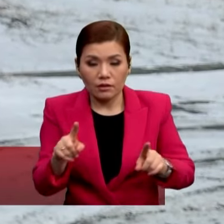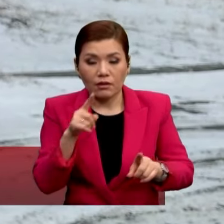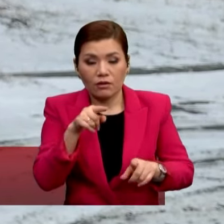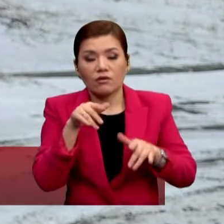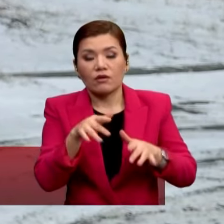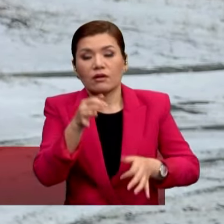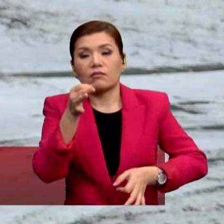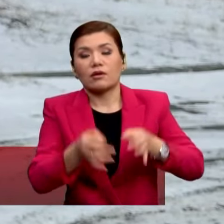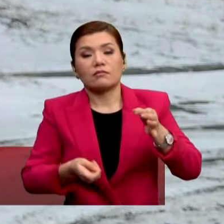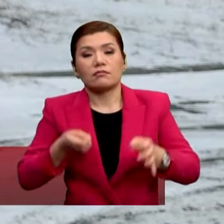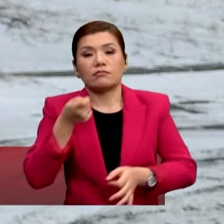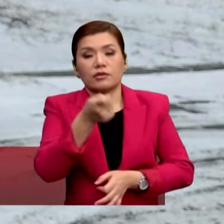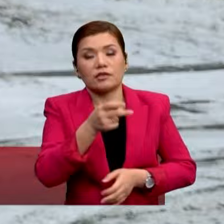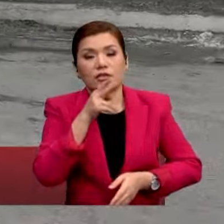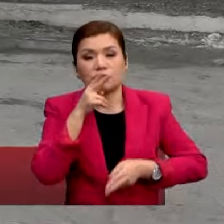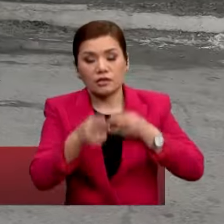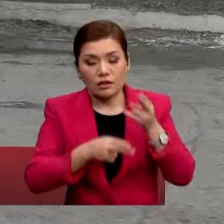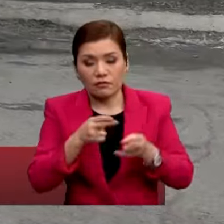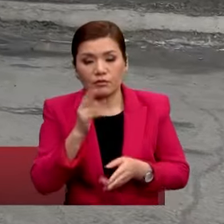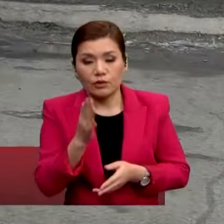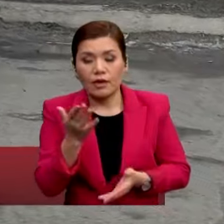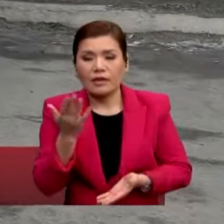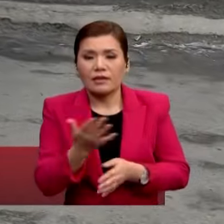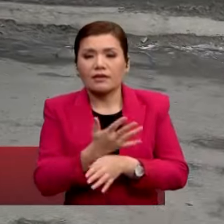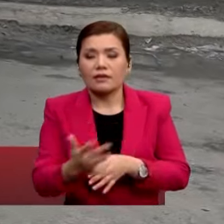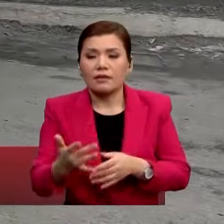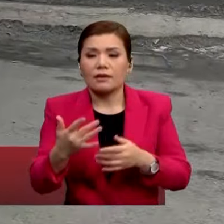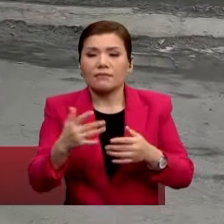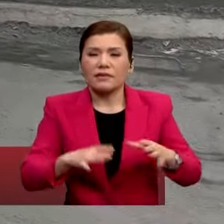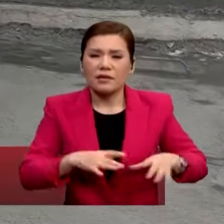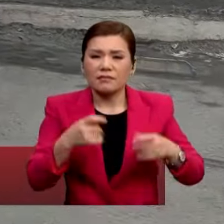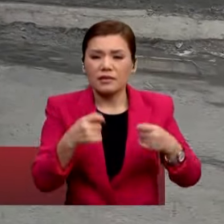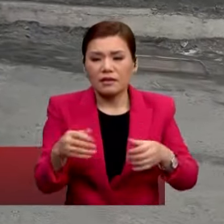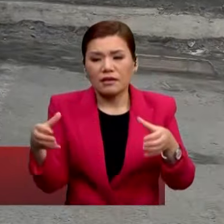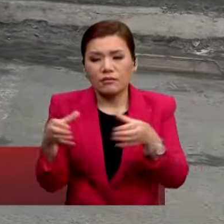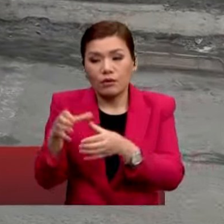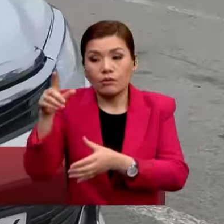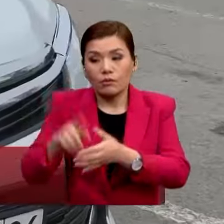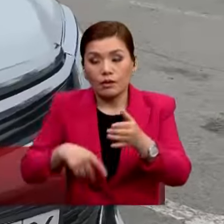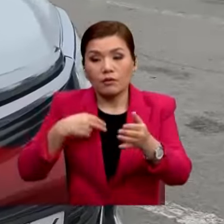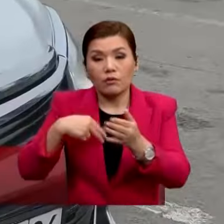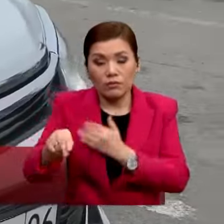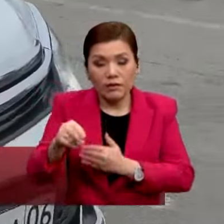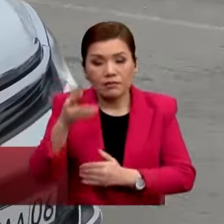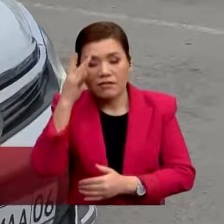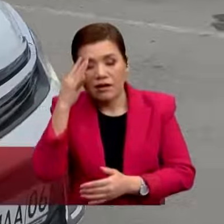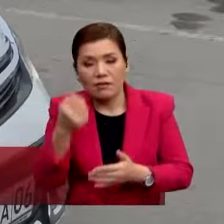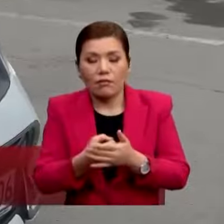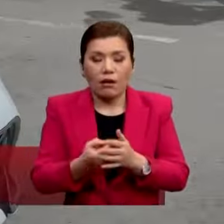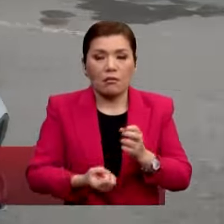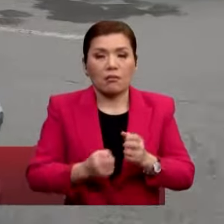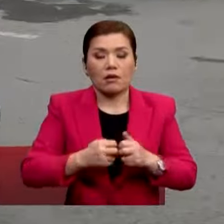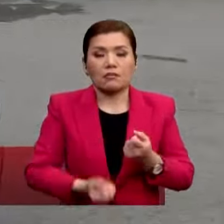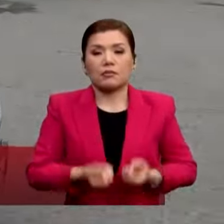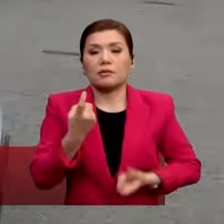беру керек, сот арқылы бұл дау шешіледі. Айдаладағы базардан емес, сенімді компаниядан темір тұлпар аламын деп сан соққан